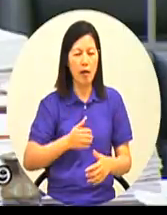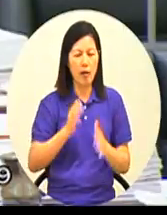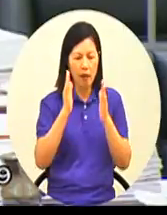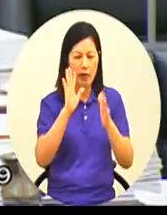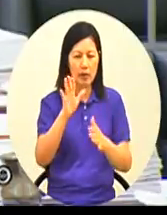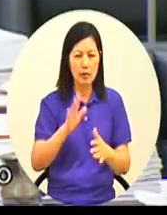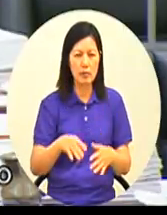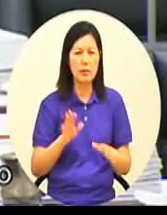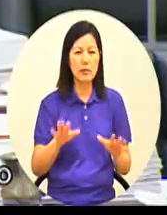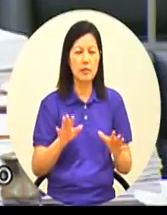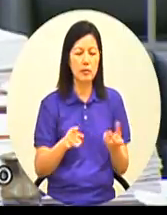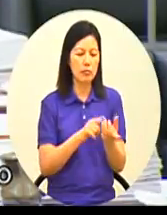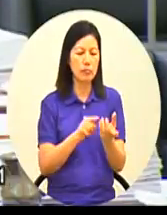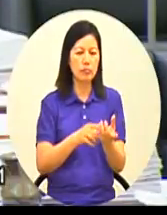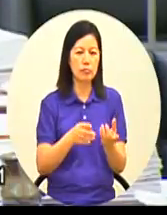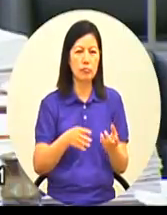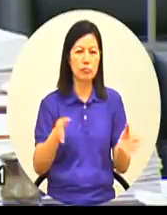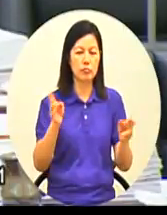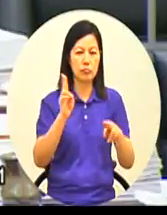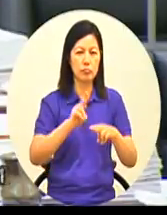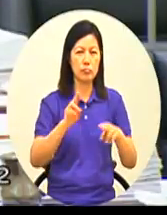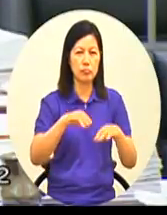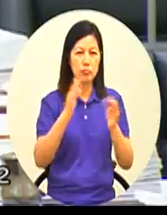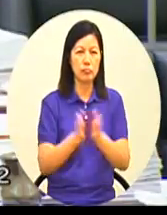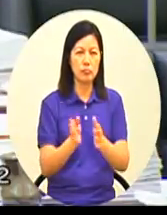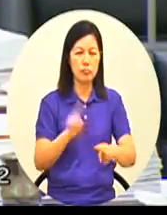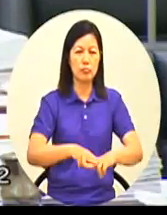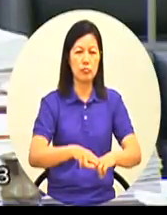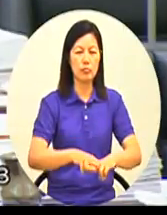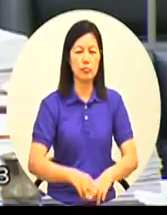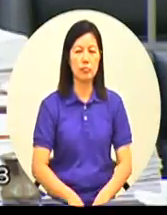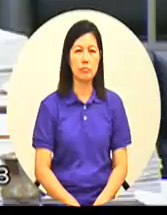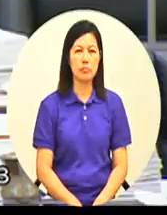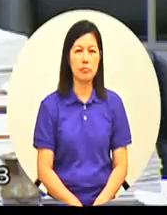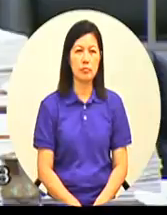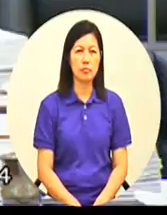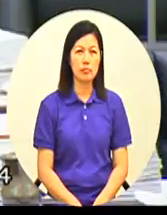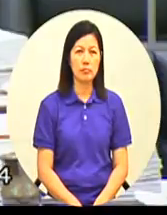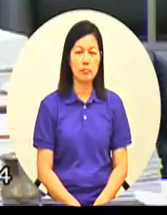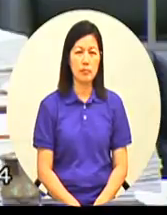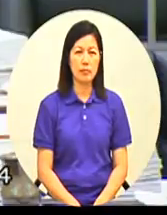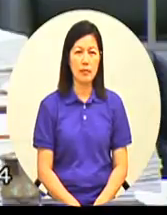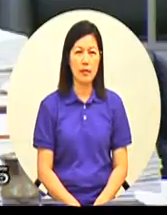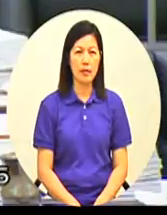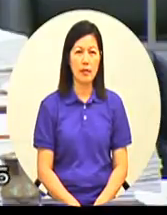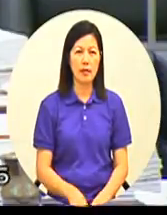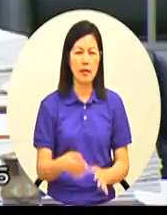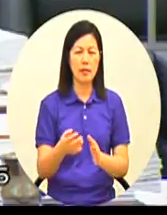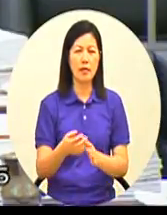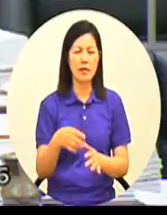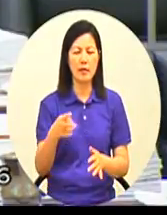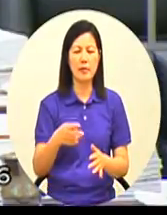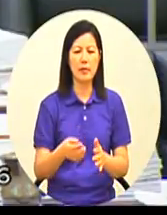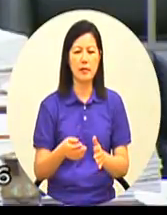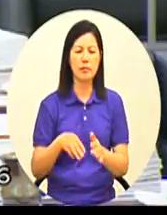手机全部都收起来，不要滑手机啊！ 不然你们干脆就出去嘛。 好，